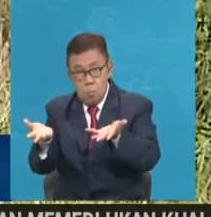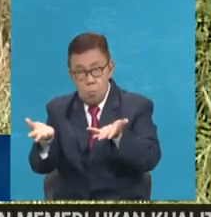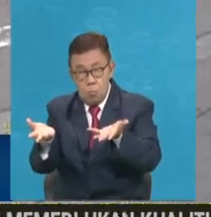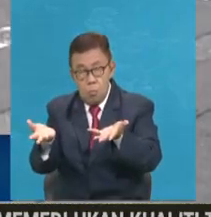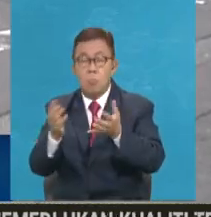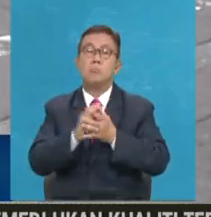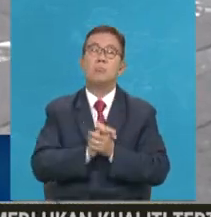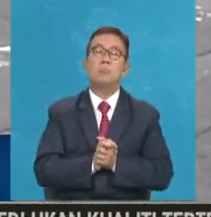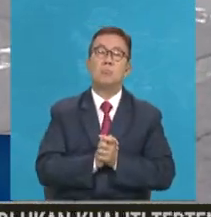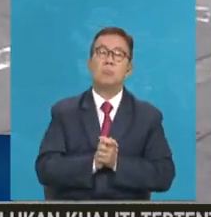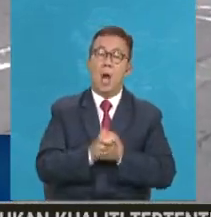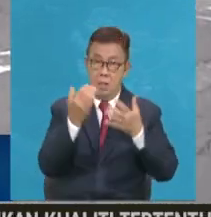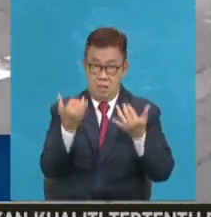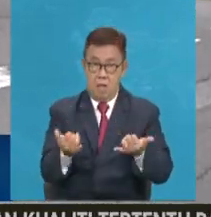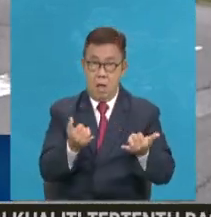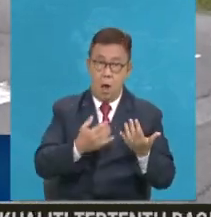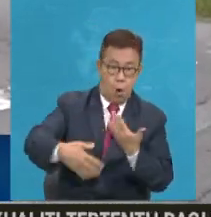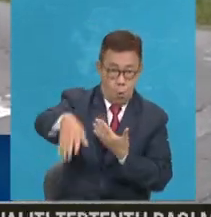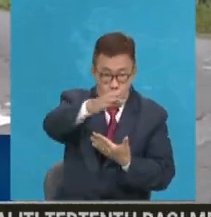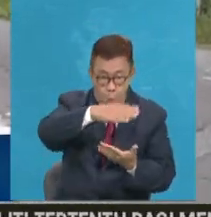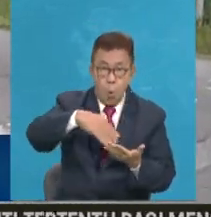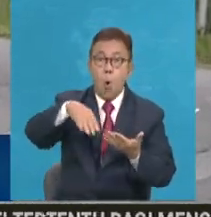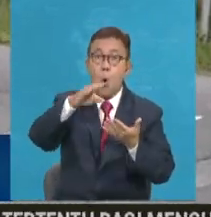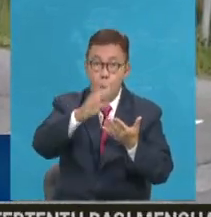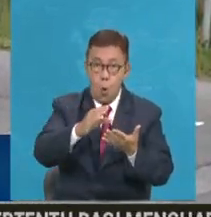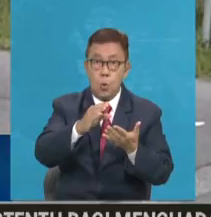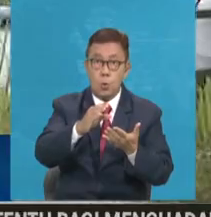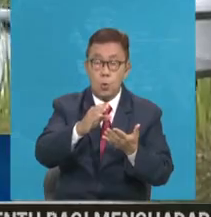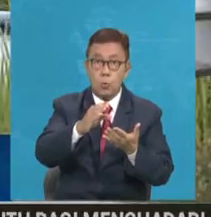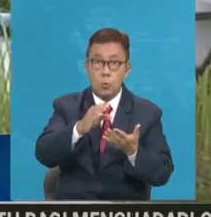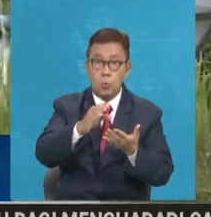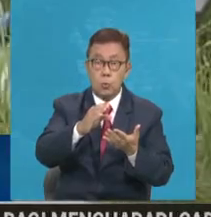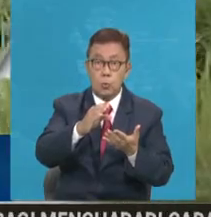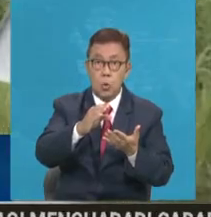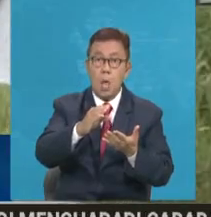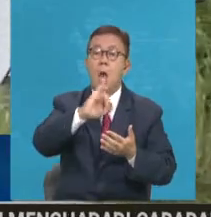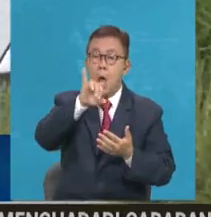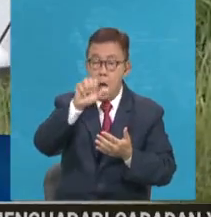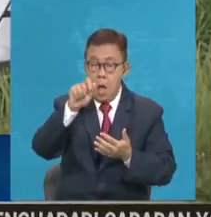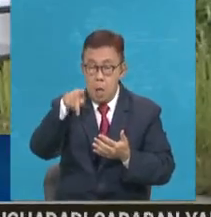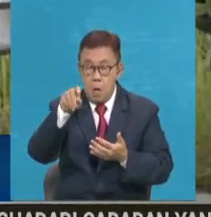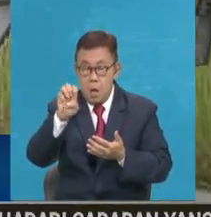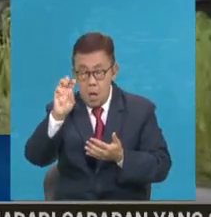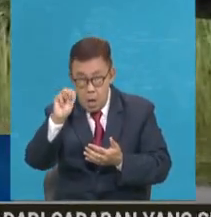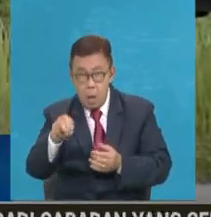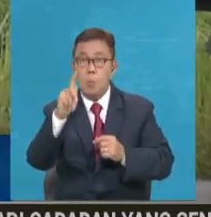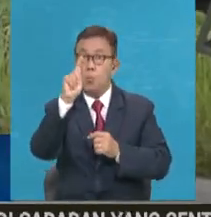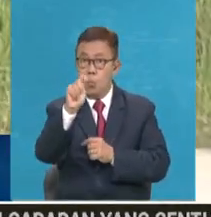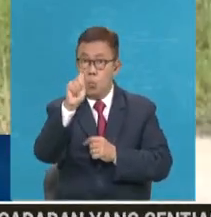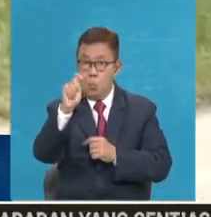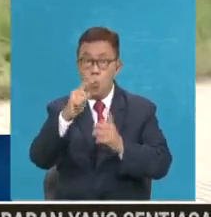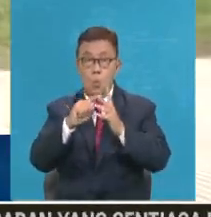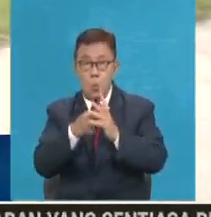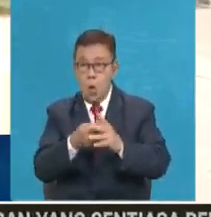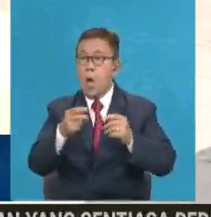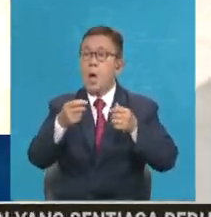kampung-kampung tercecas ketika ini pembahagian barang catuan daripada jabatan pembangunan masyarakat Japin tutong sedang dilaksana